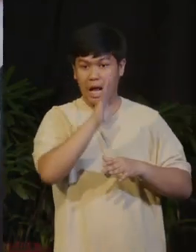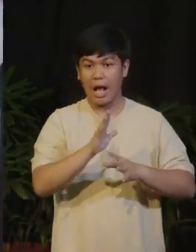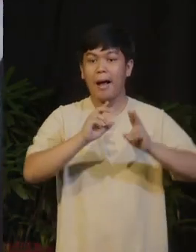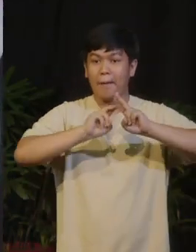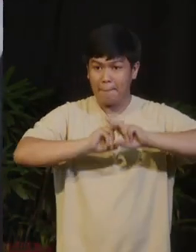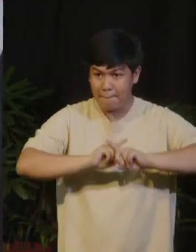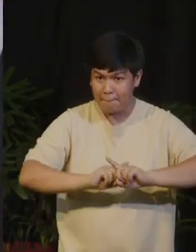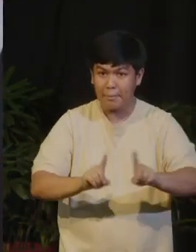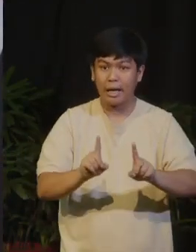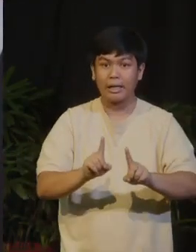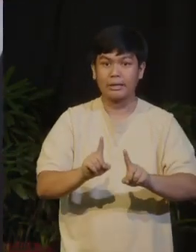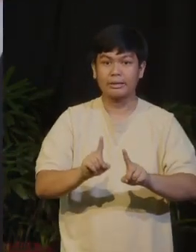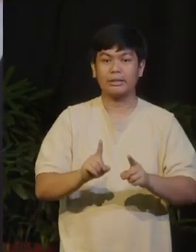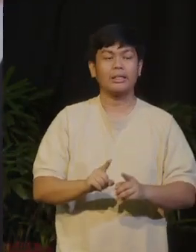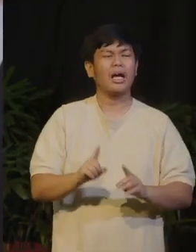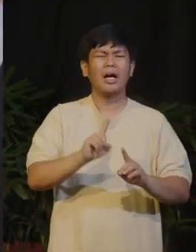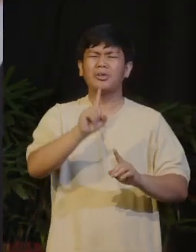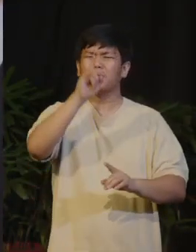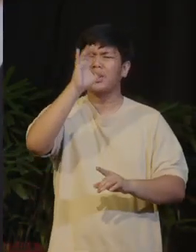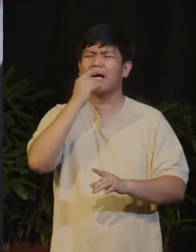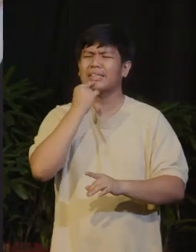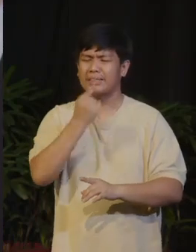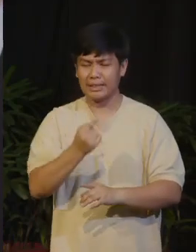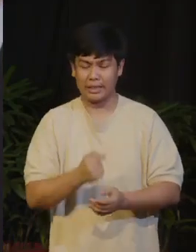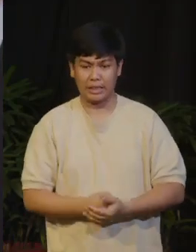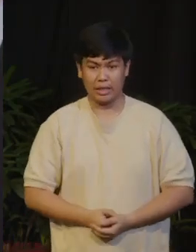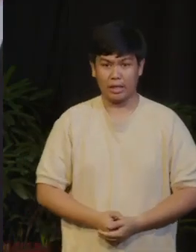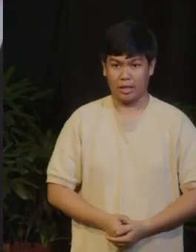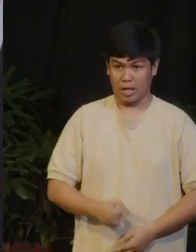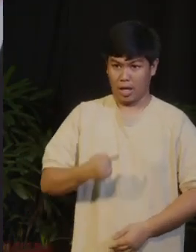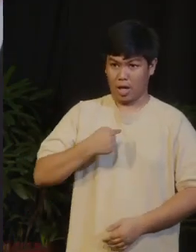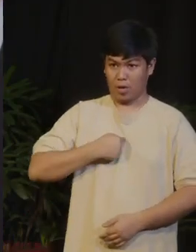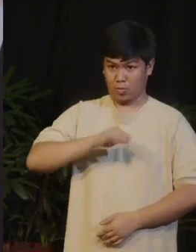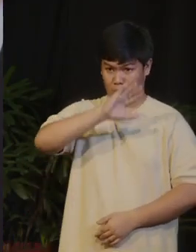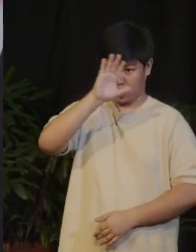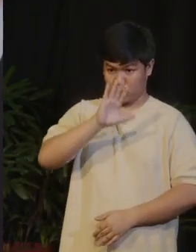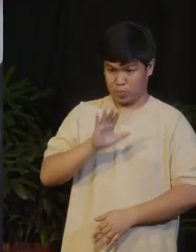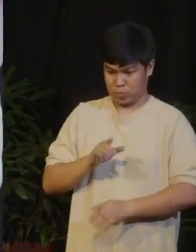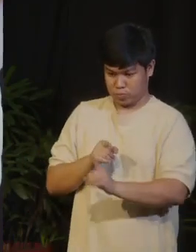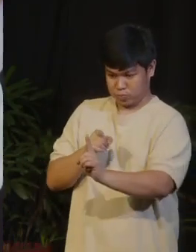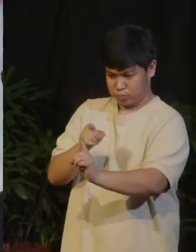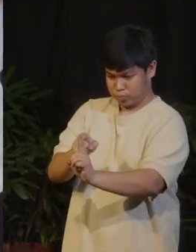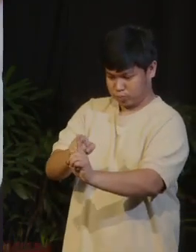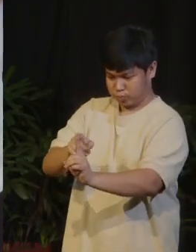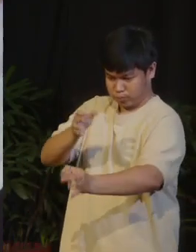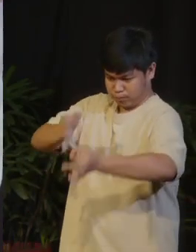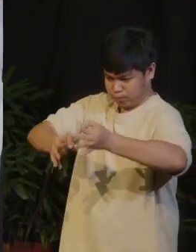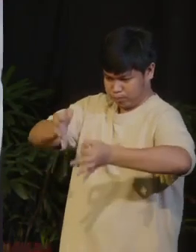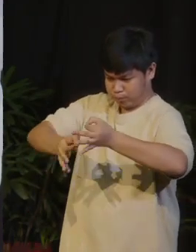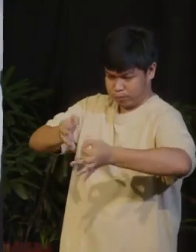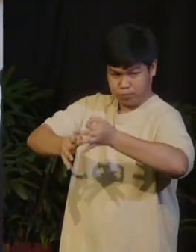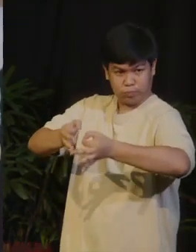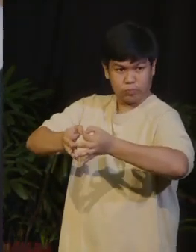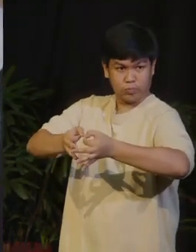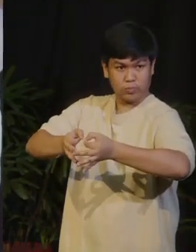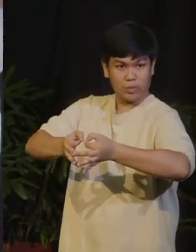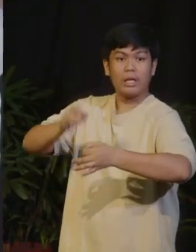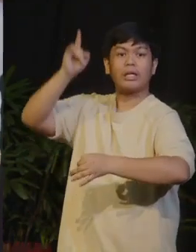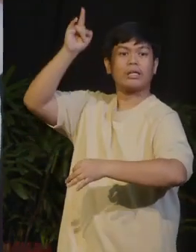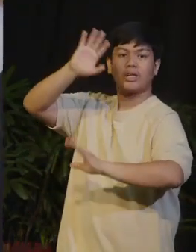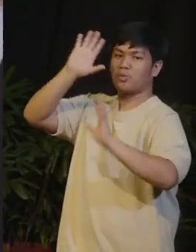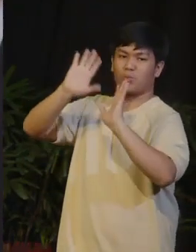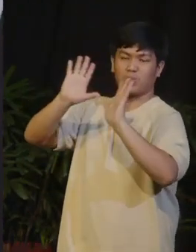judge not and you will not be judged by God. Condemn not, and you will not be